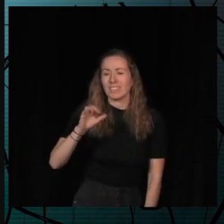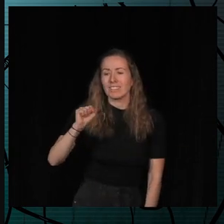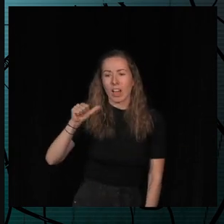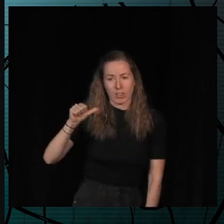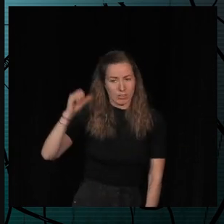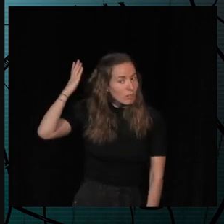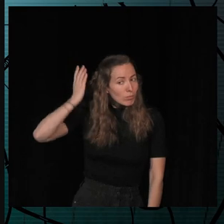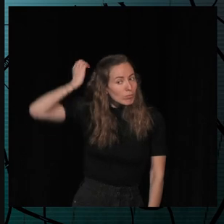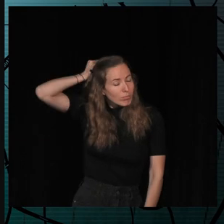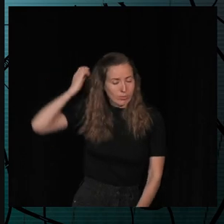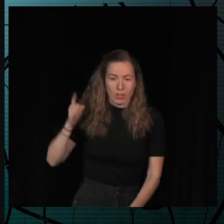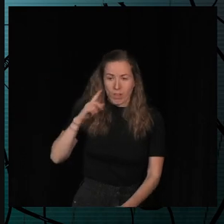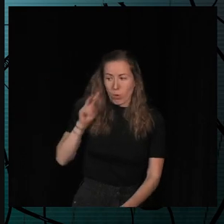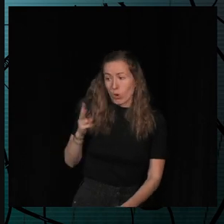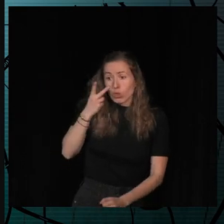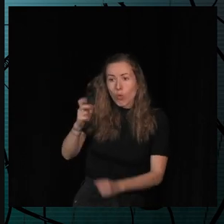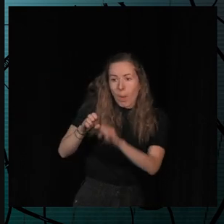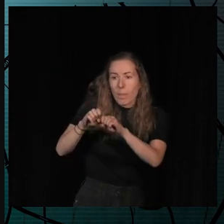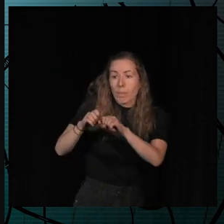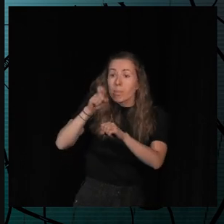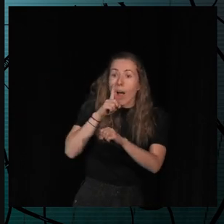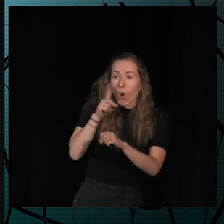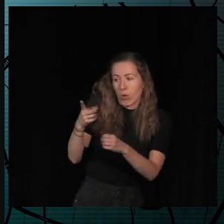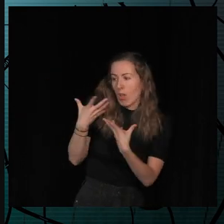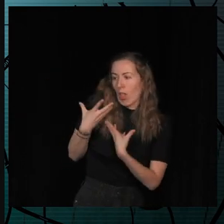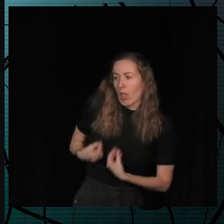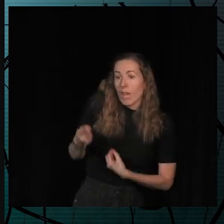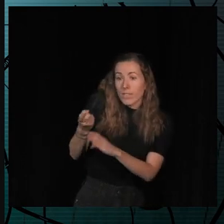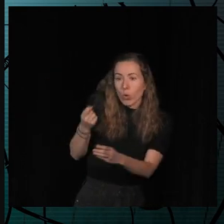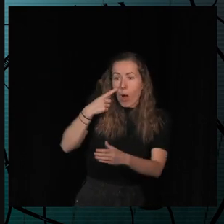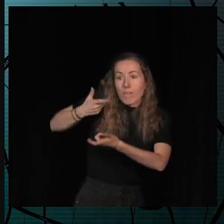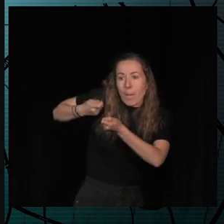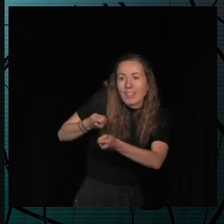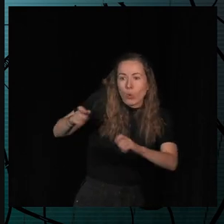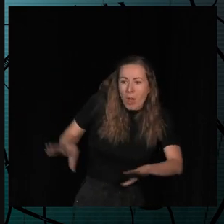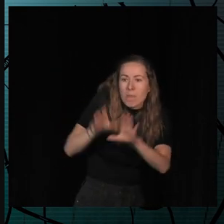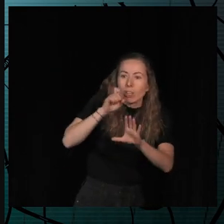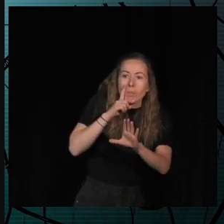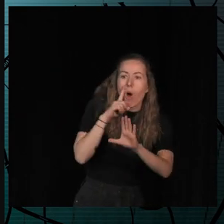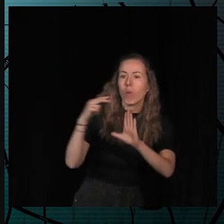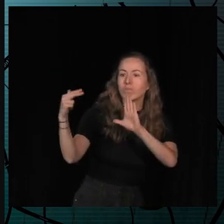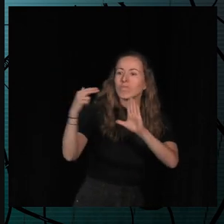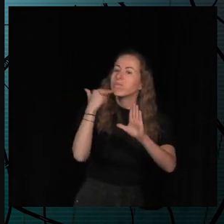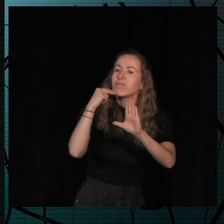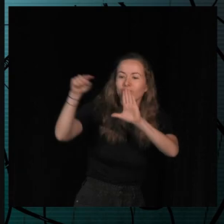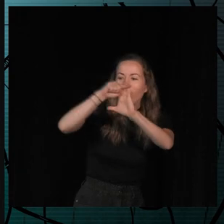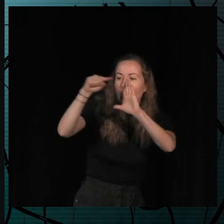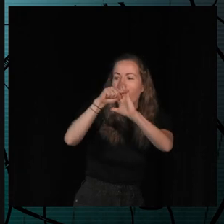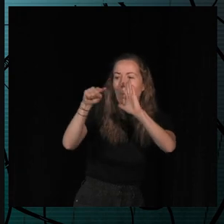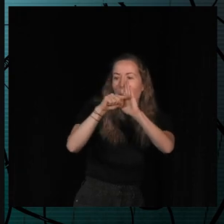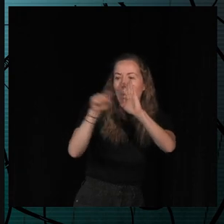a des pressions idéalisantes sur ce que se doit d'être un bon parent et je lisais juste avant de venir un grand article dans le monde